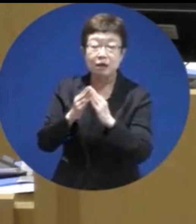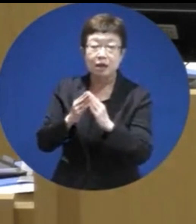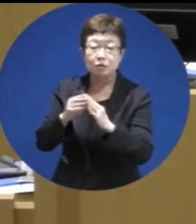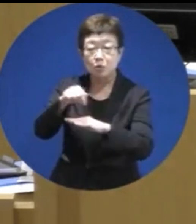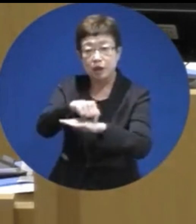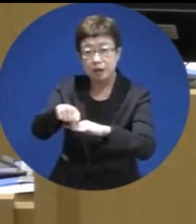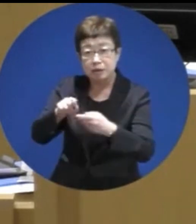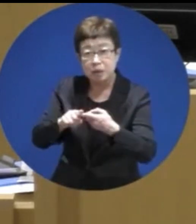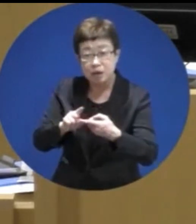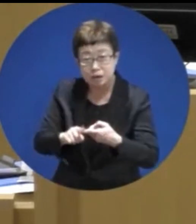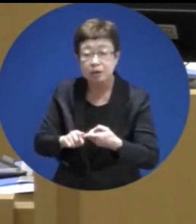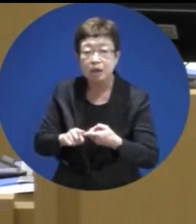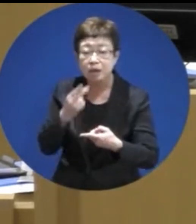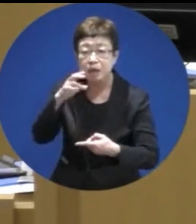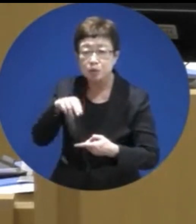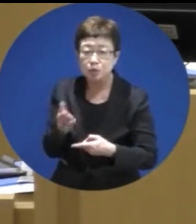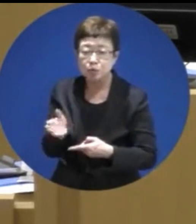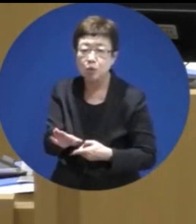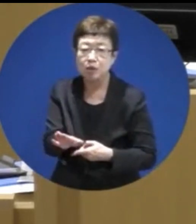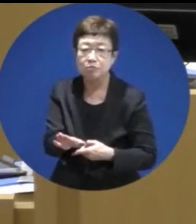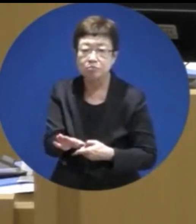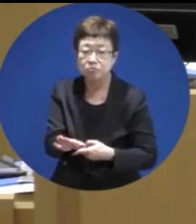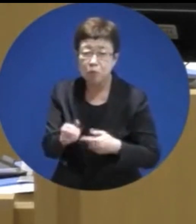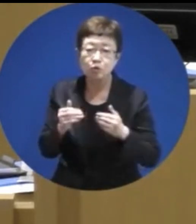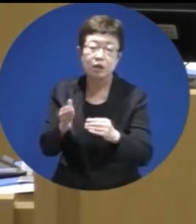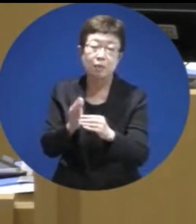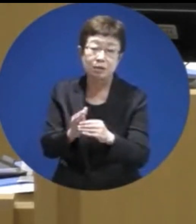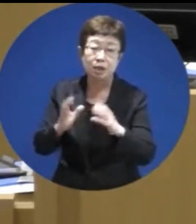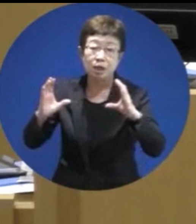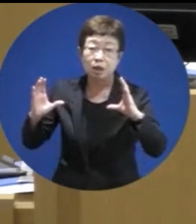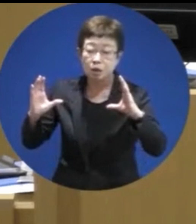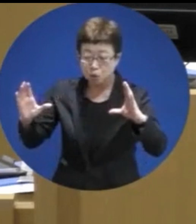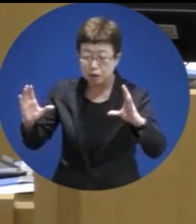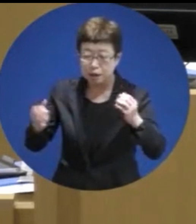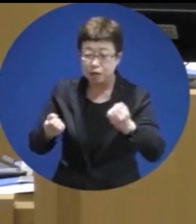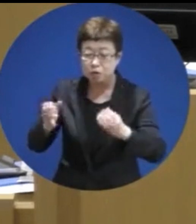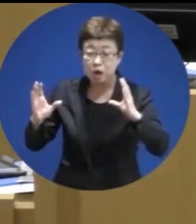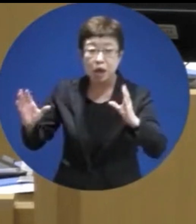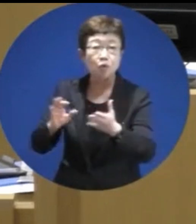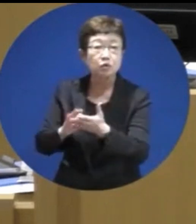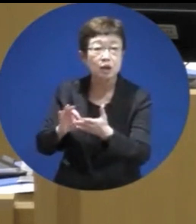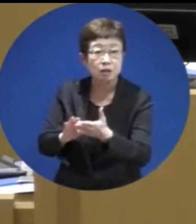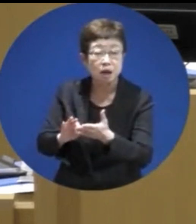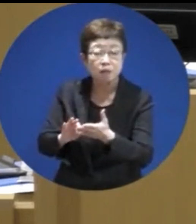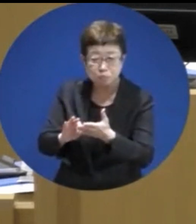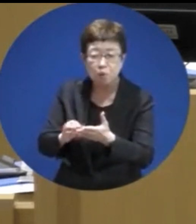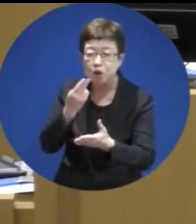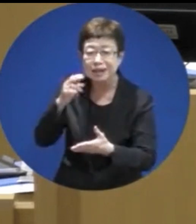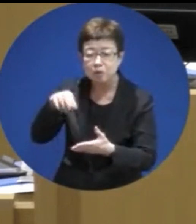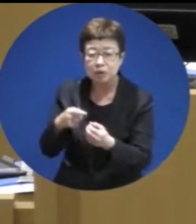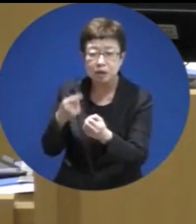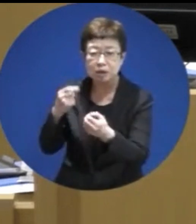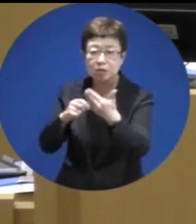に合わせ、喫煙所の増設を推進しています。コンテナやトレーラーを利用した屋外密閉型喫煙所は、昨年